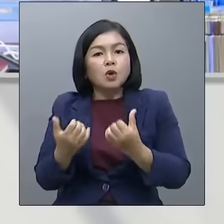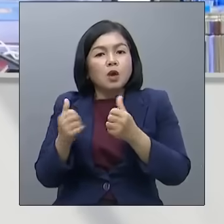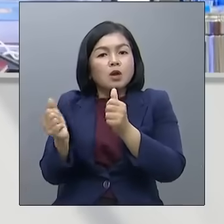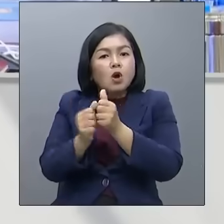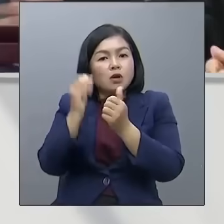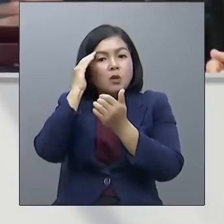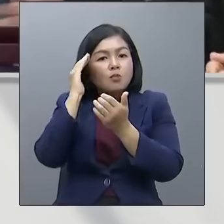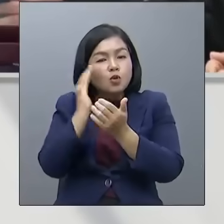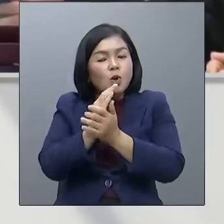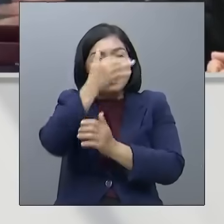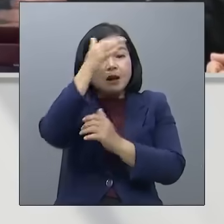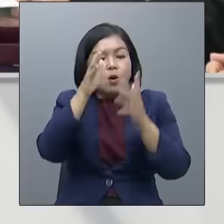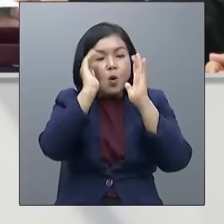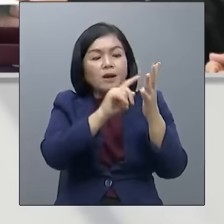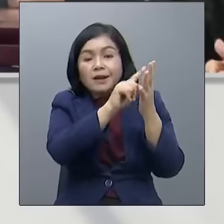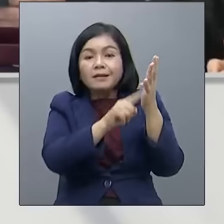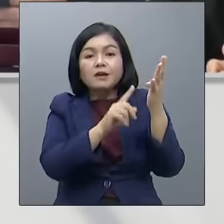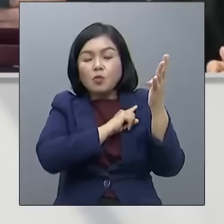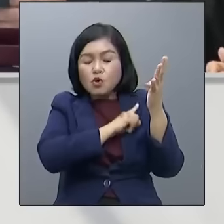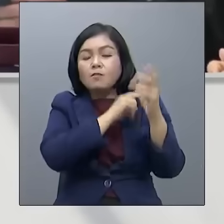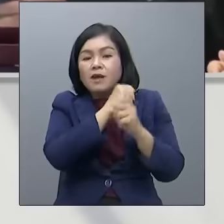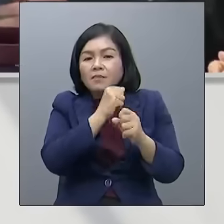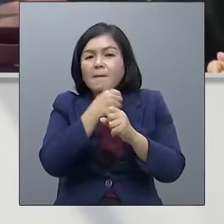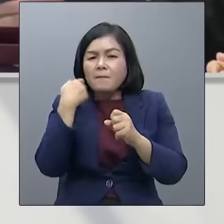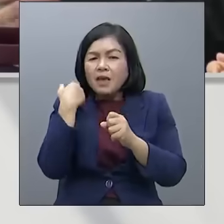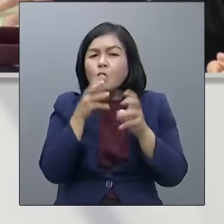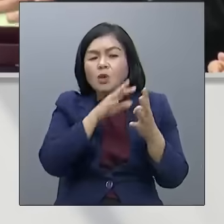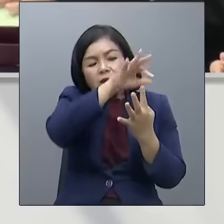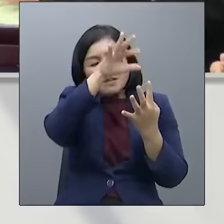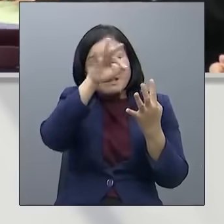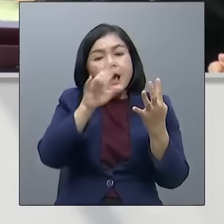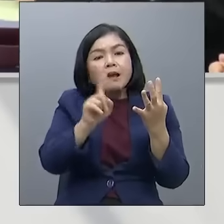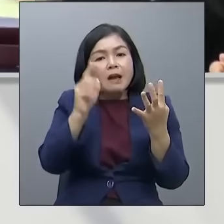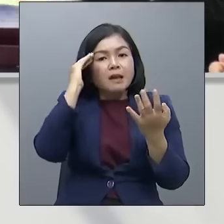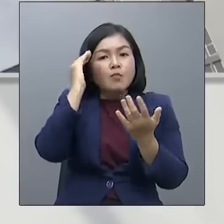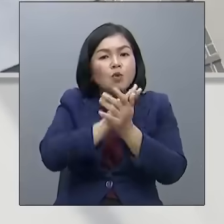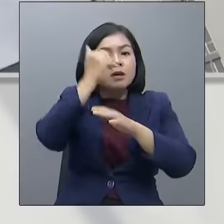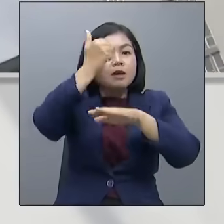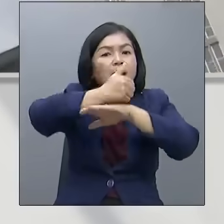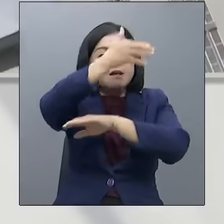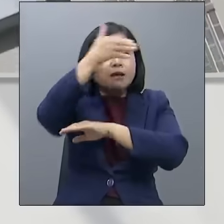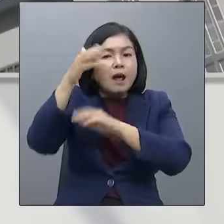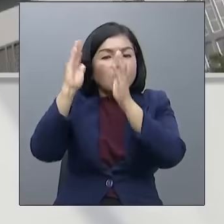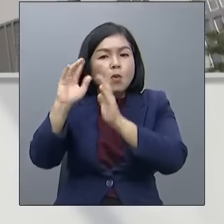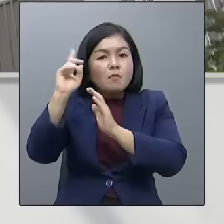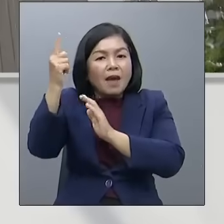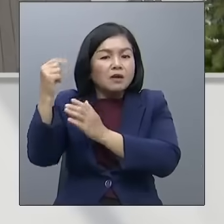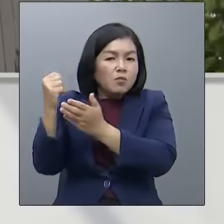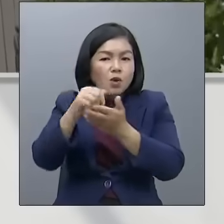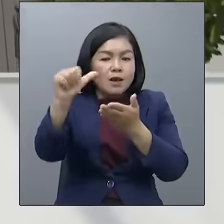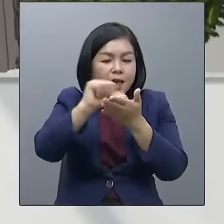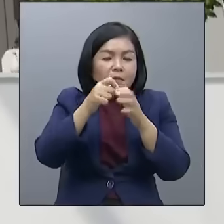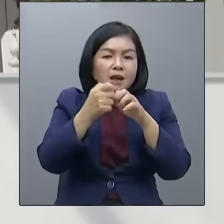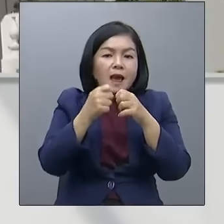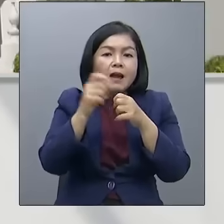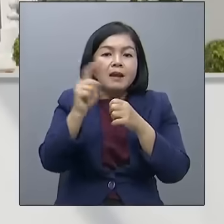ทั้ง4รับผิดชอบอยู่แล้วนะคะซึ่งโจทย์ใหญ่ที่ข้าราชการตำรวจรอให้ผบ.คนใหม่มาแก้ไขก็คือคำขอ